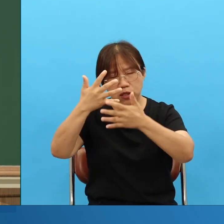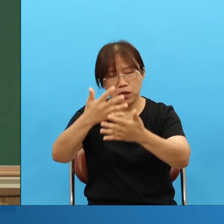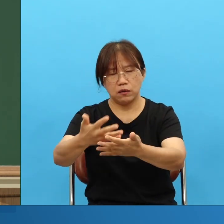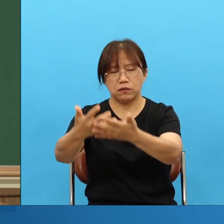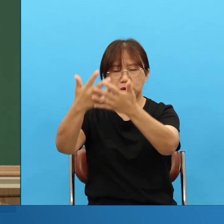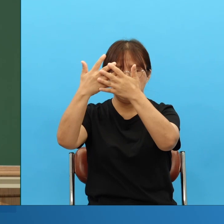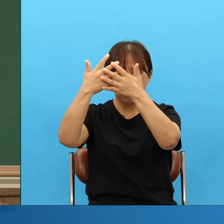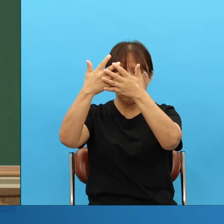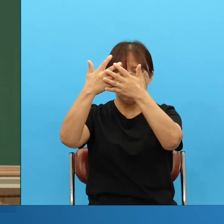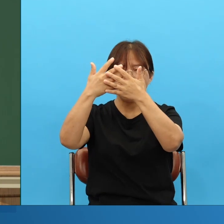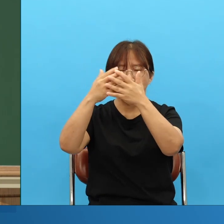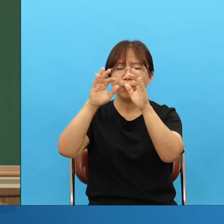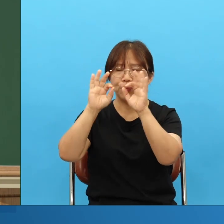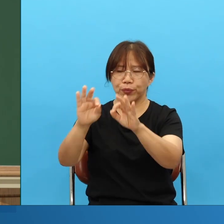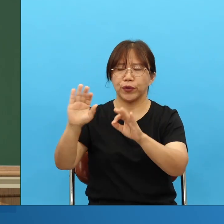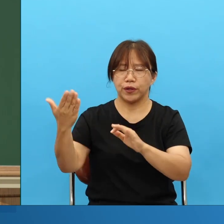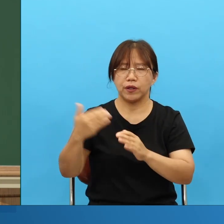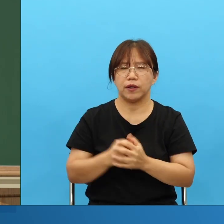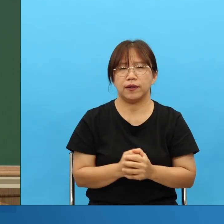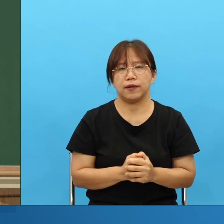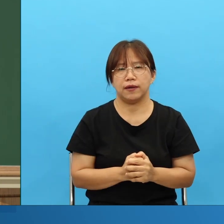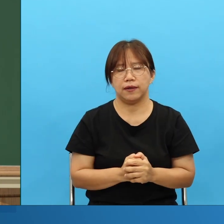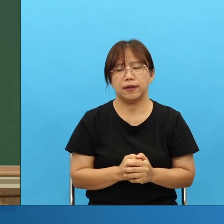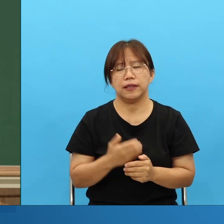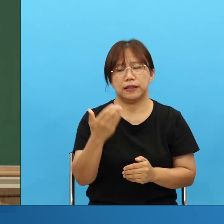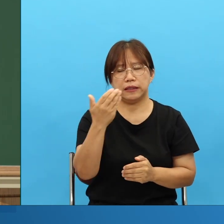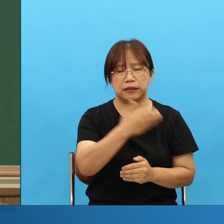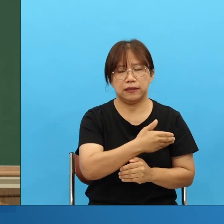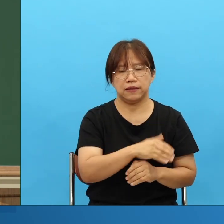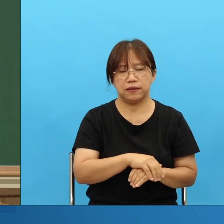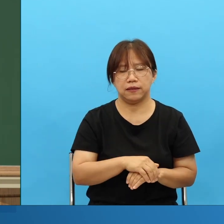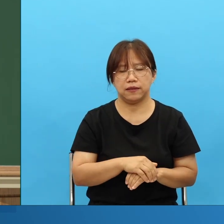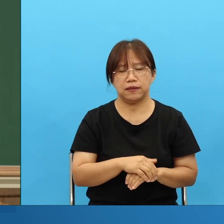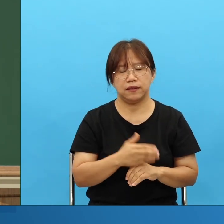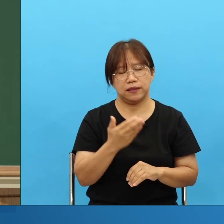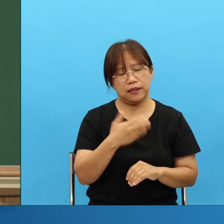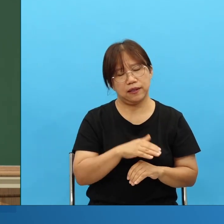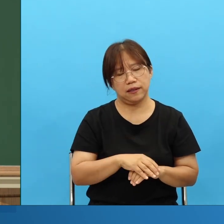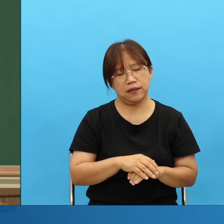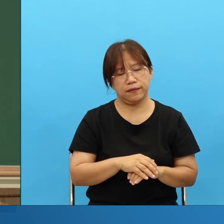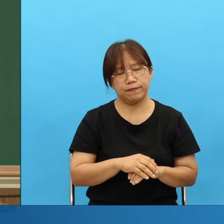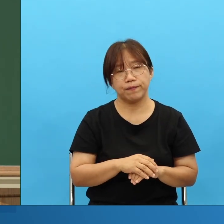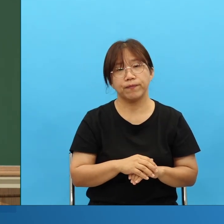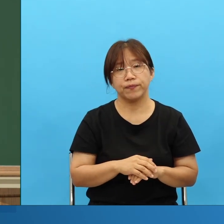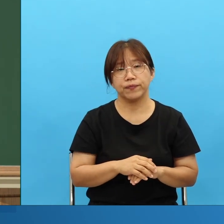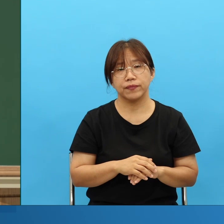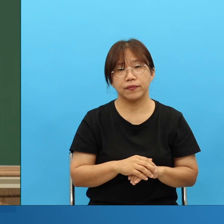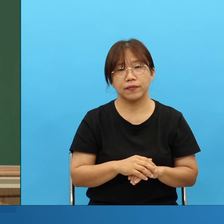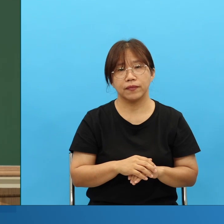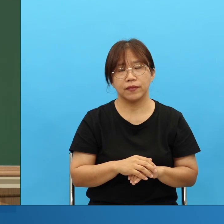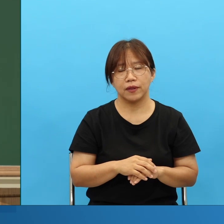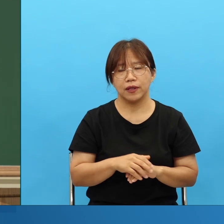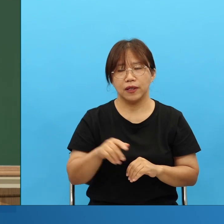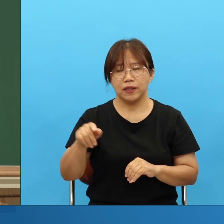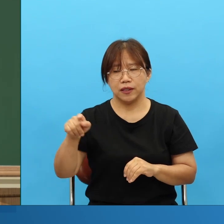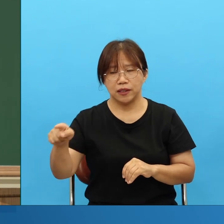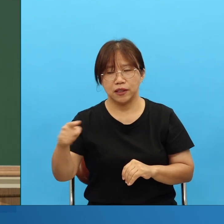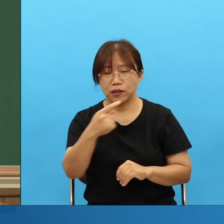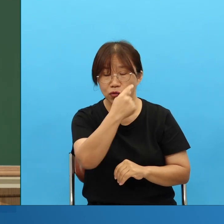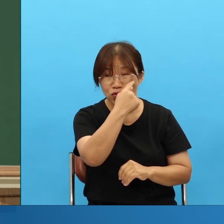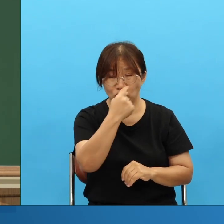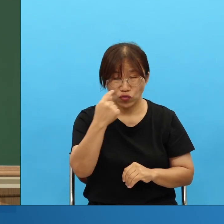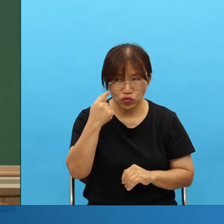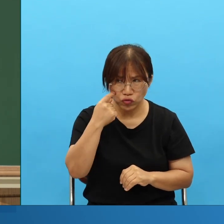군대가 정말 그 엘리사가 그 수준은 알겠지만 이 종의 눈을 열어서 보니까